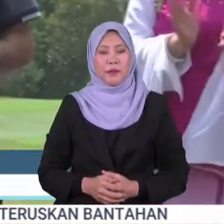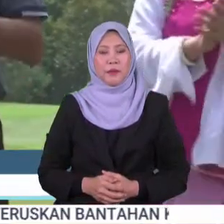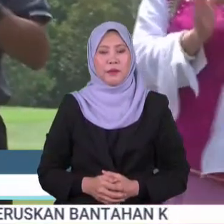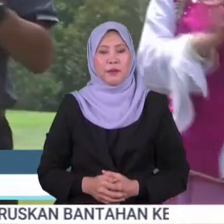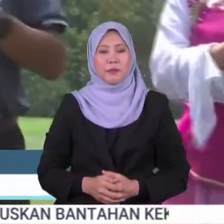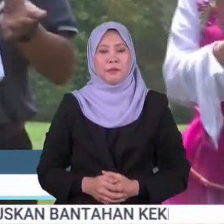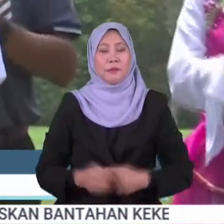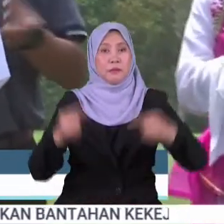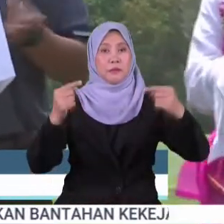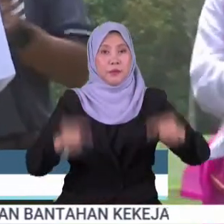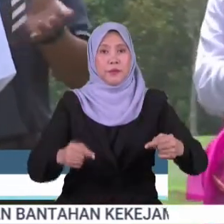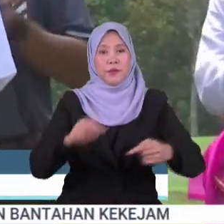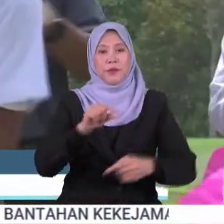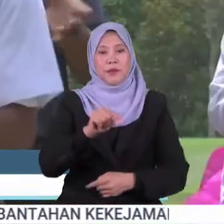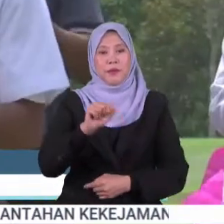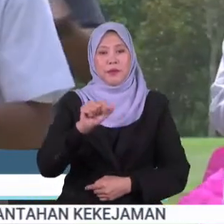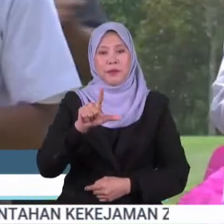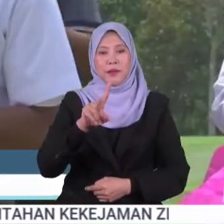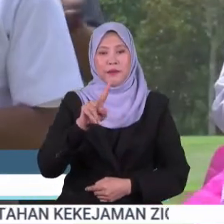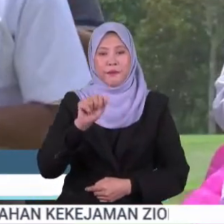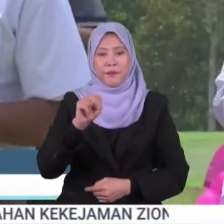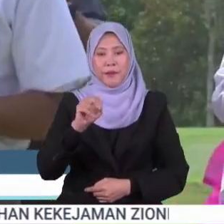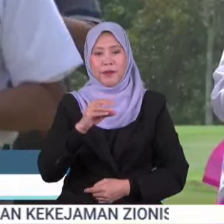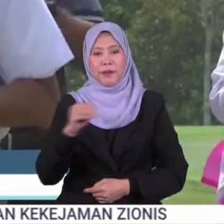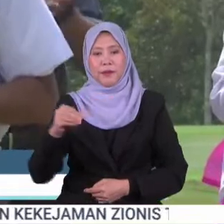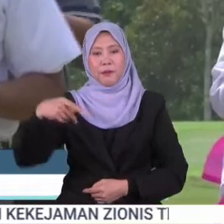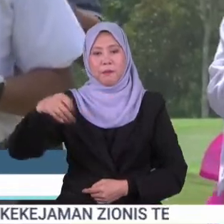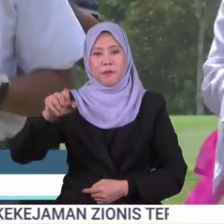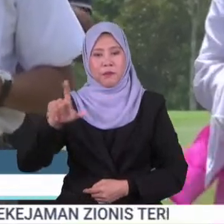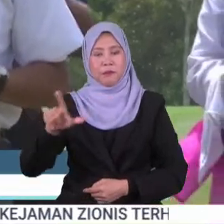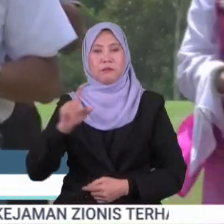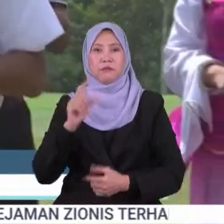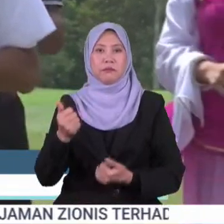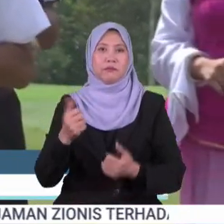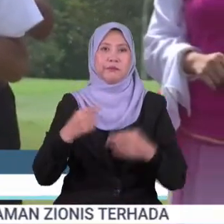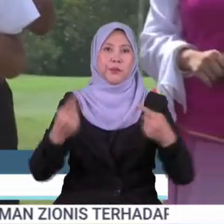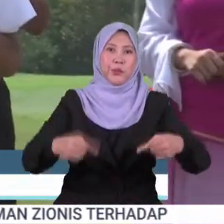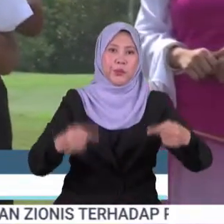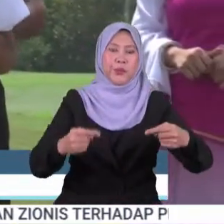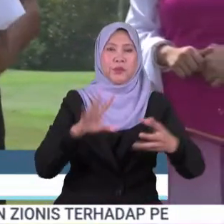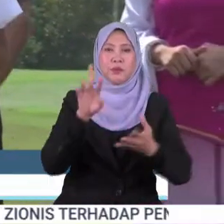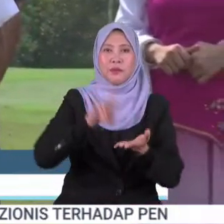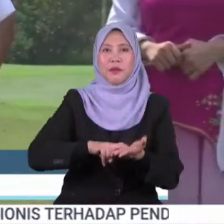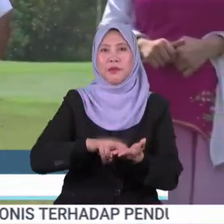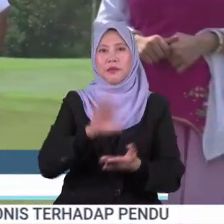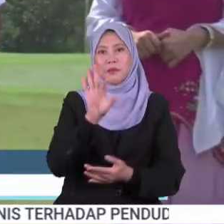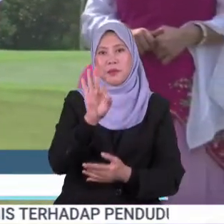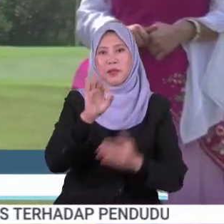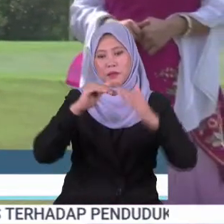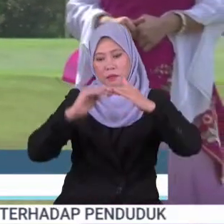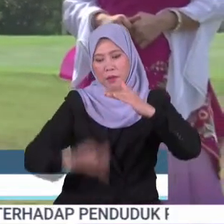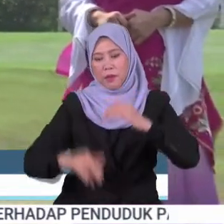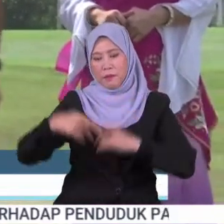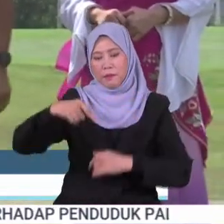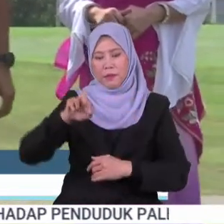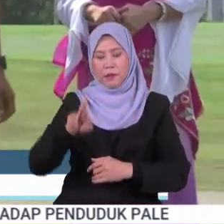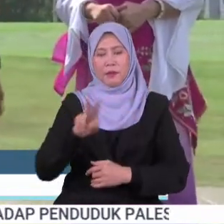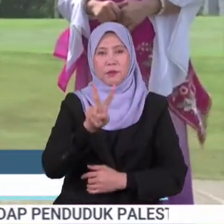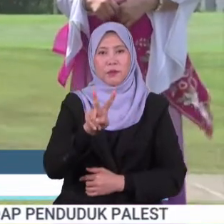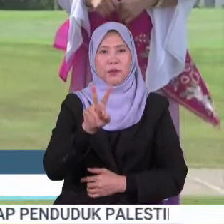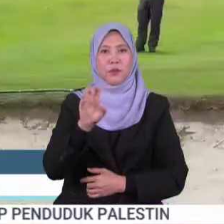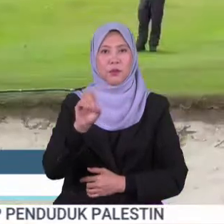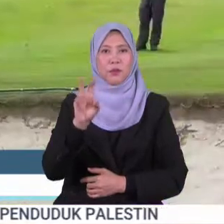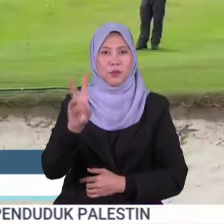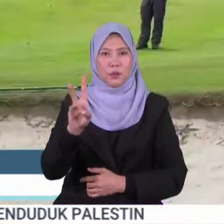Pada aksi tersebut, Calvin dan Paul Sun menamatkan saingan dengan catatan keseluruhan 9 di bawah par